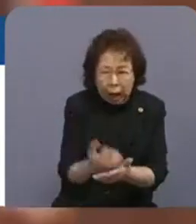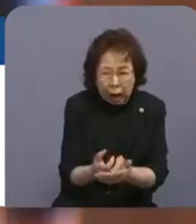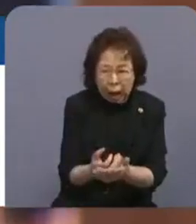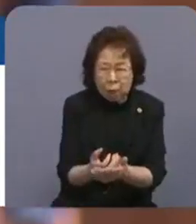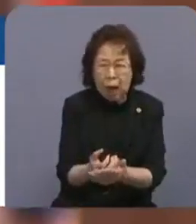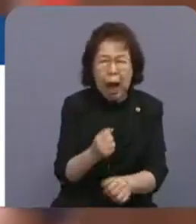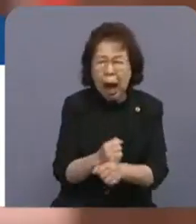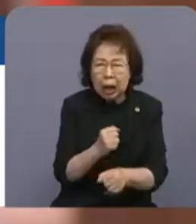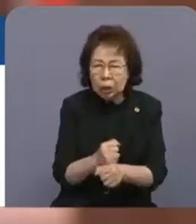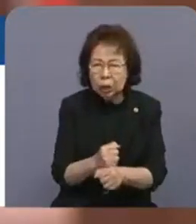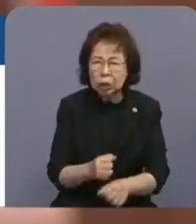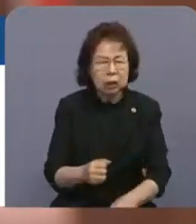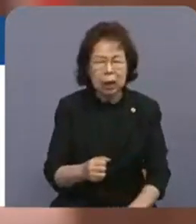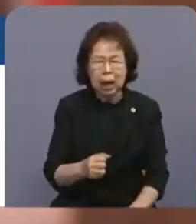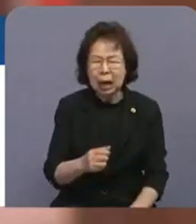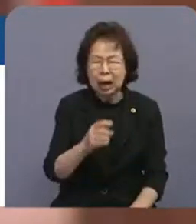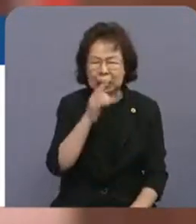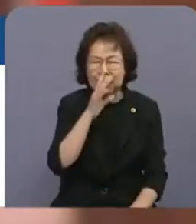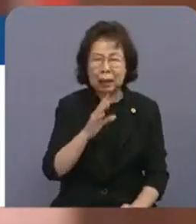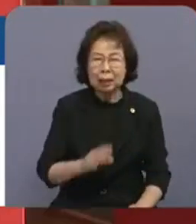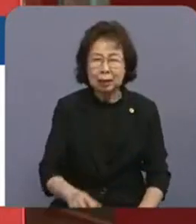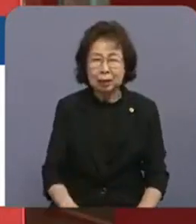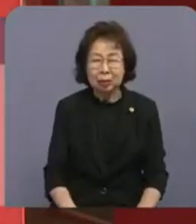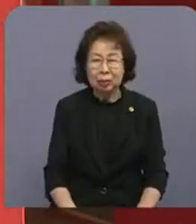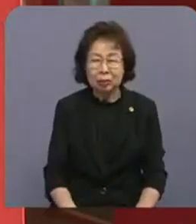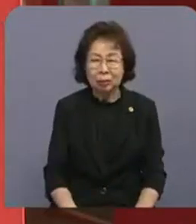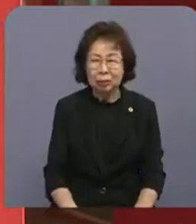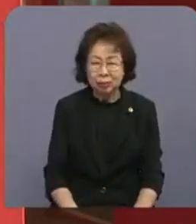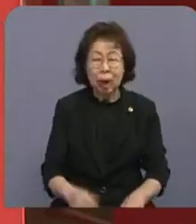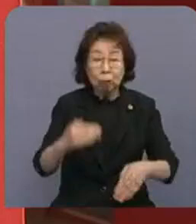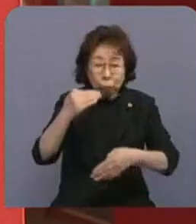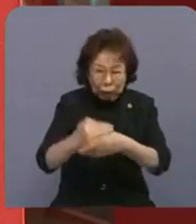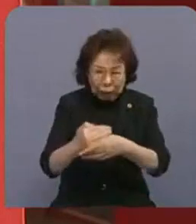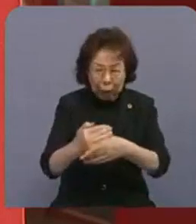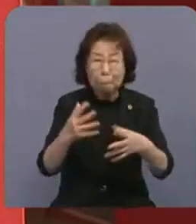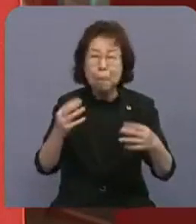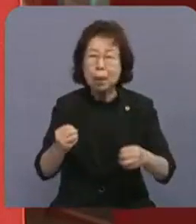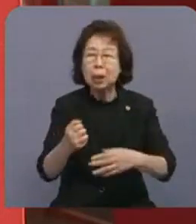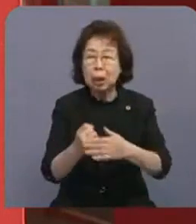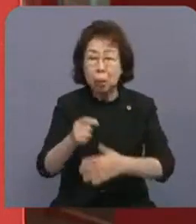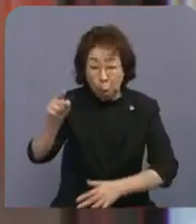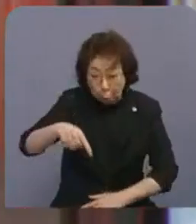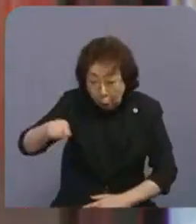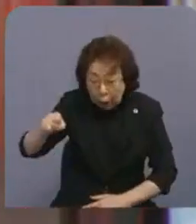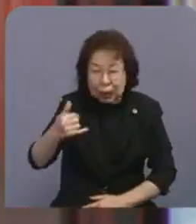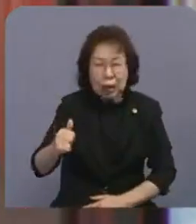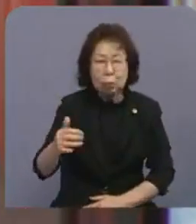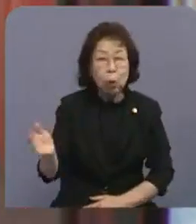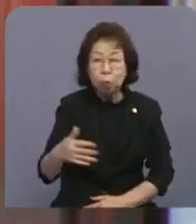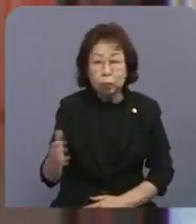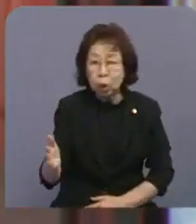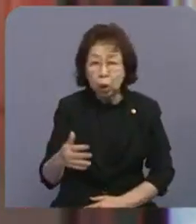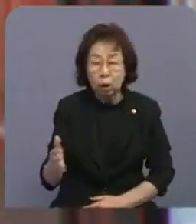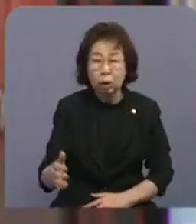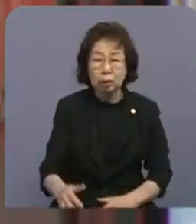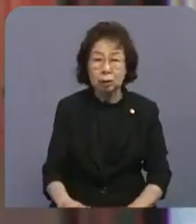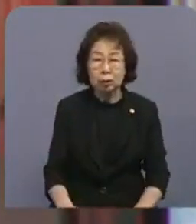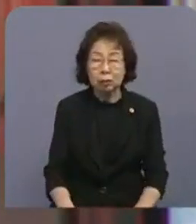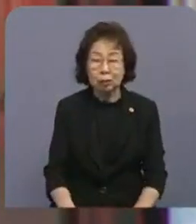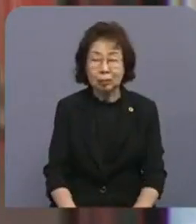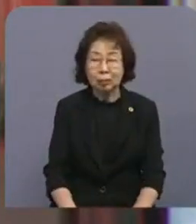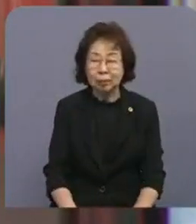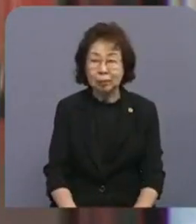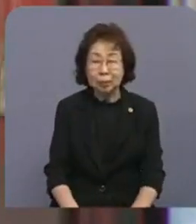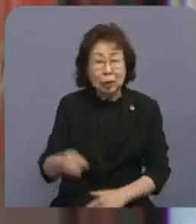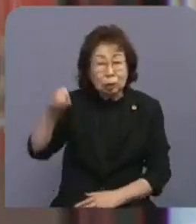있는 업종 자체가 한정돼 있어요. 문을 닫은 곳이 많다 보니 오가는 사람도 찾아보기 힘듭니다.